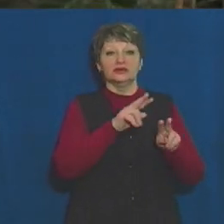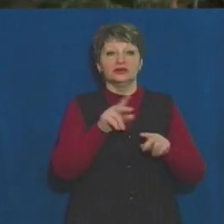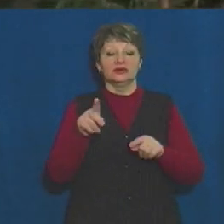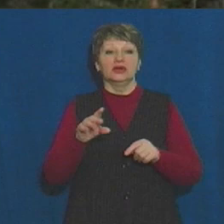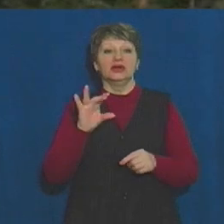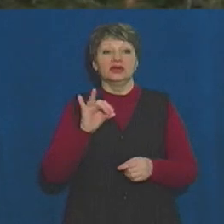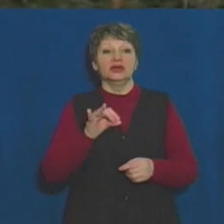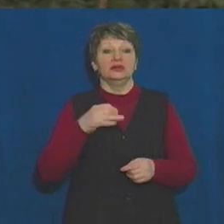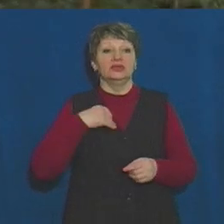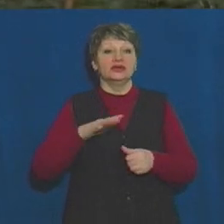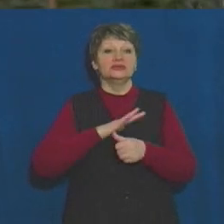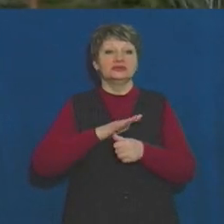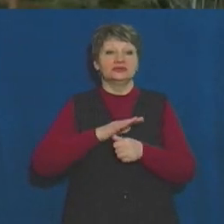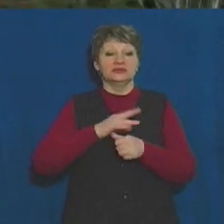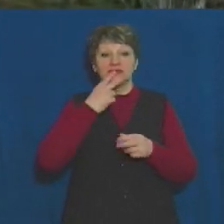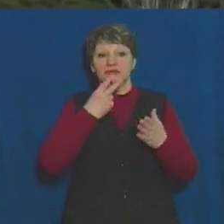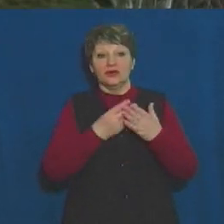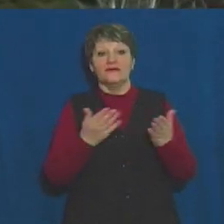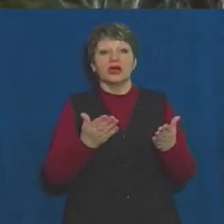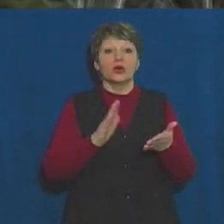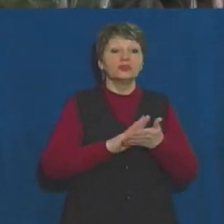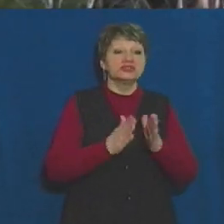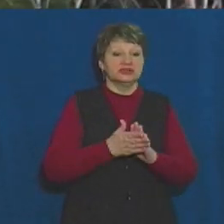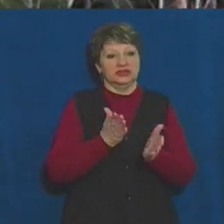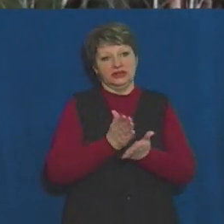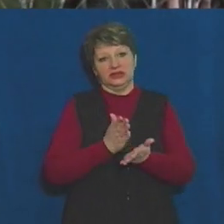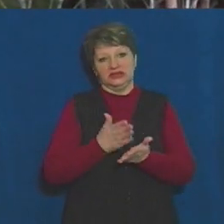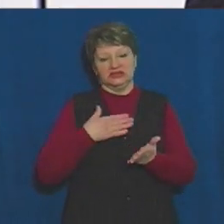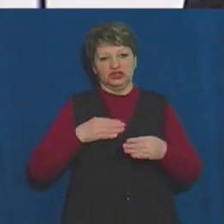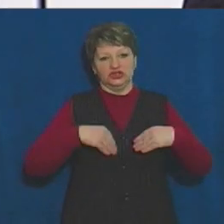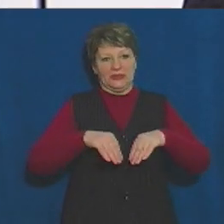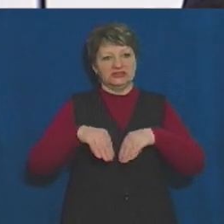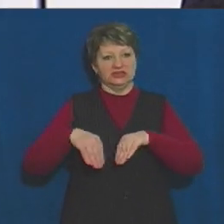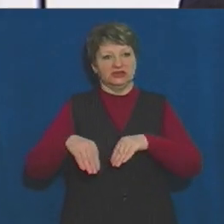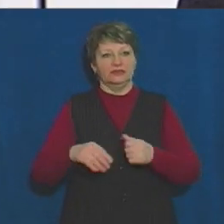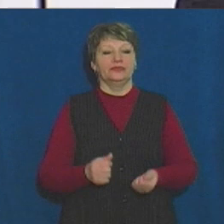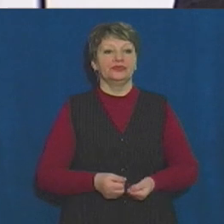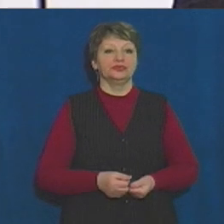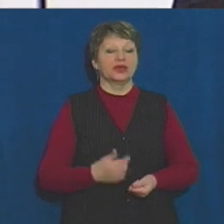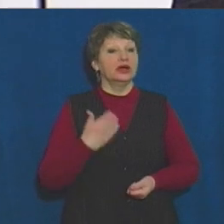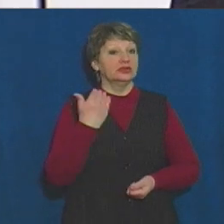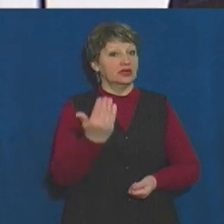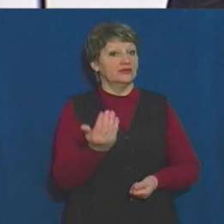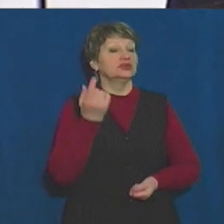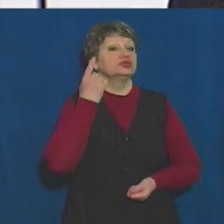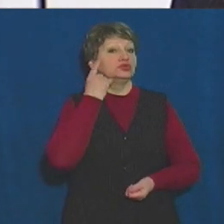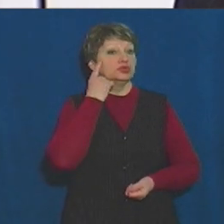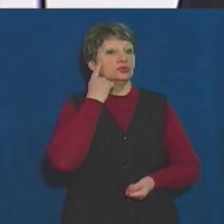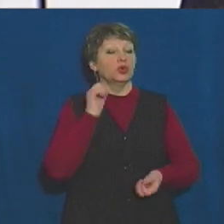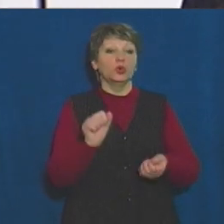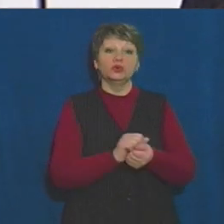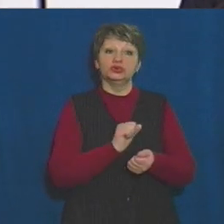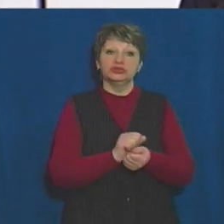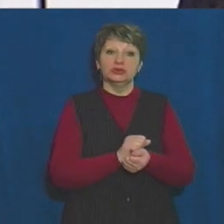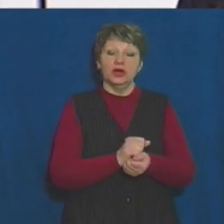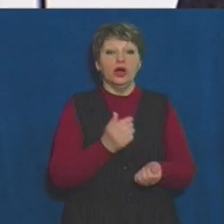квадрокоптерів ми їх знімали, і кожен може побачити, в якому стані знаходяться наші соснові насадження. Від чого, на вашу думку, залежить всихання лісів? Можливо, якісь